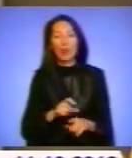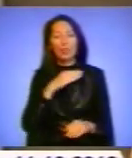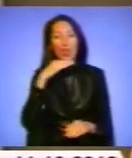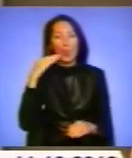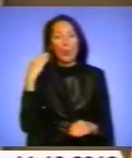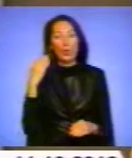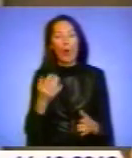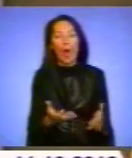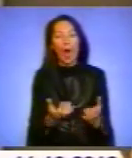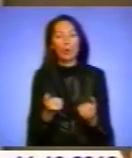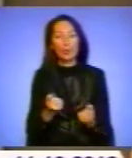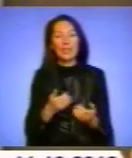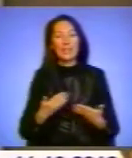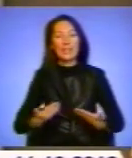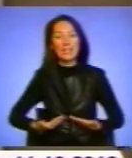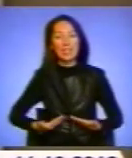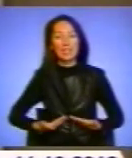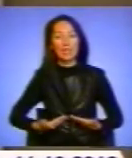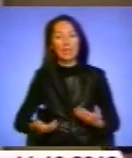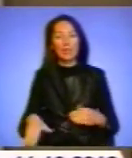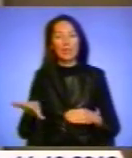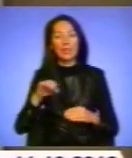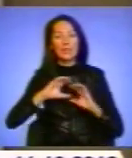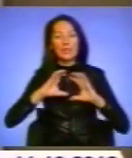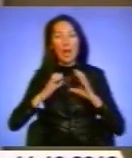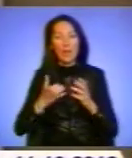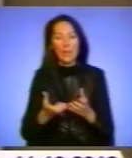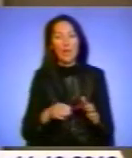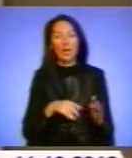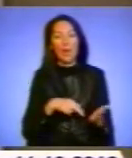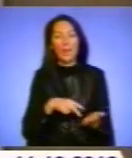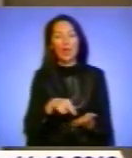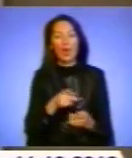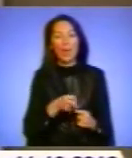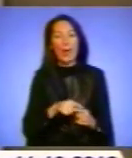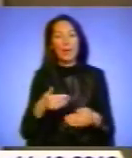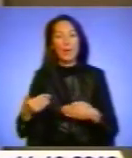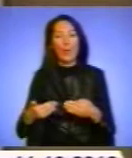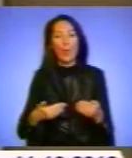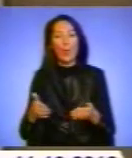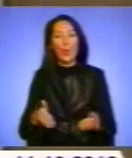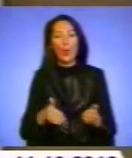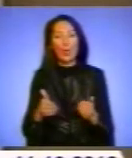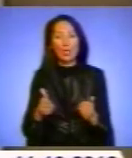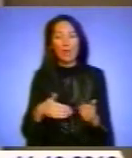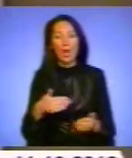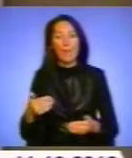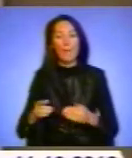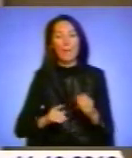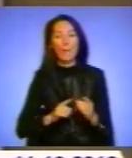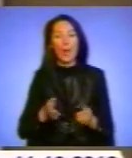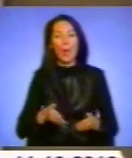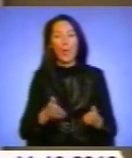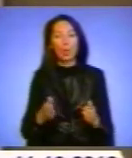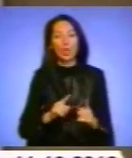уносят жизни. Весь мир прошел по этому пути, по пути реформ